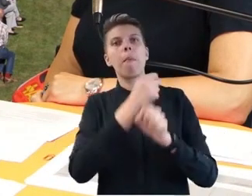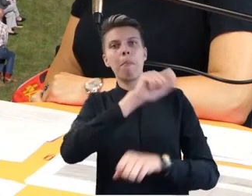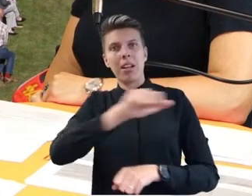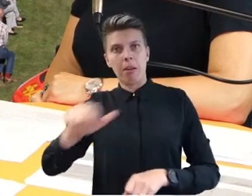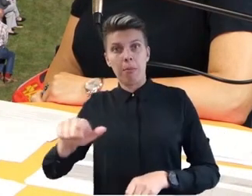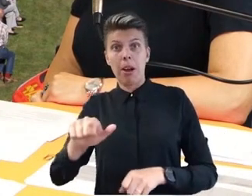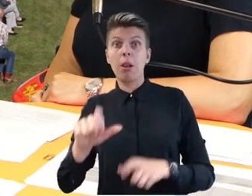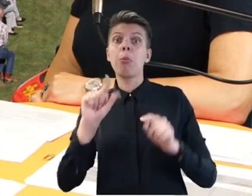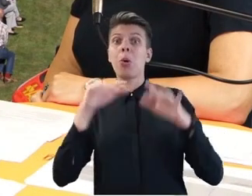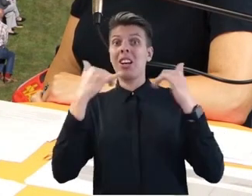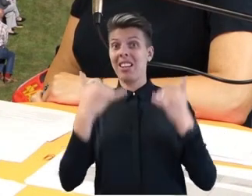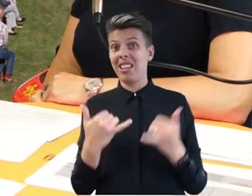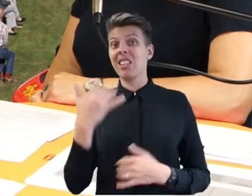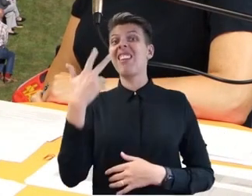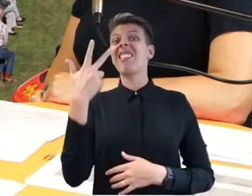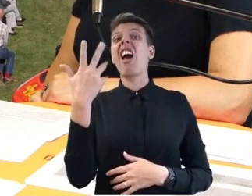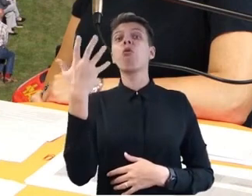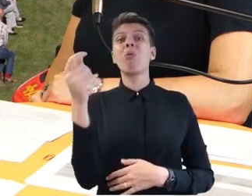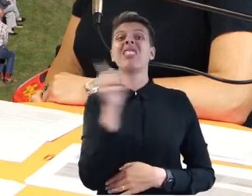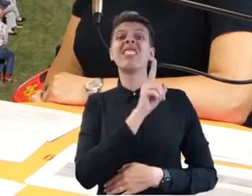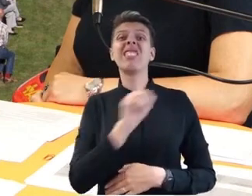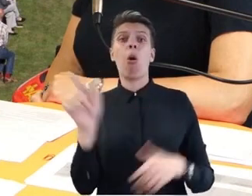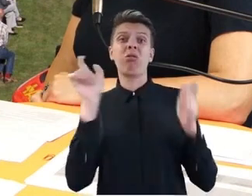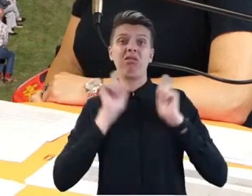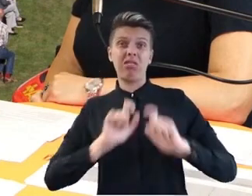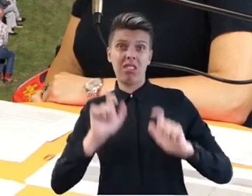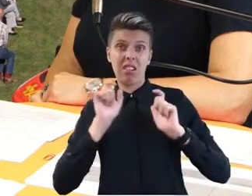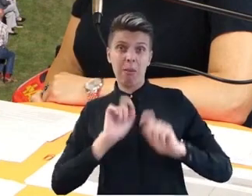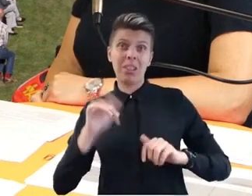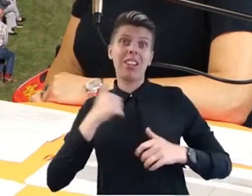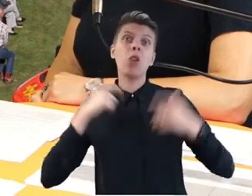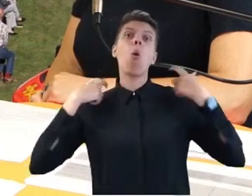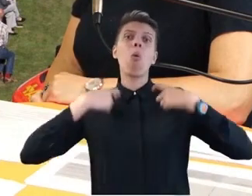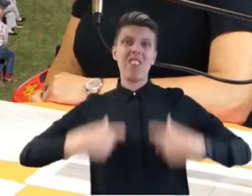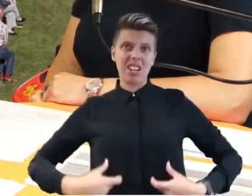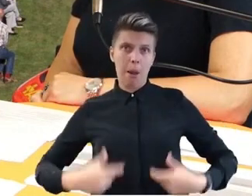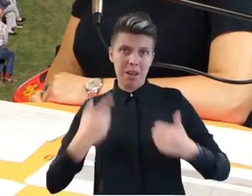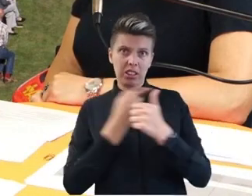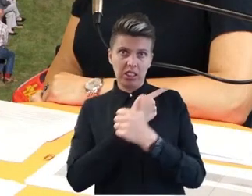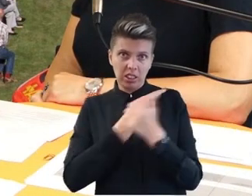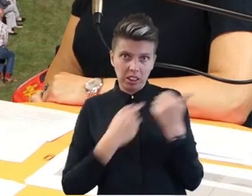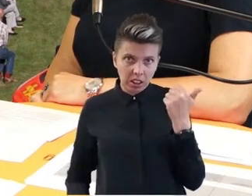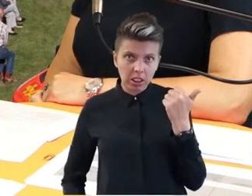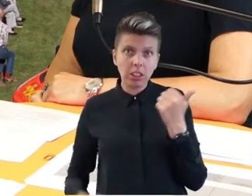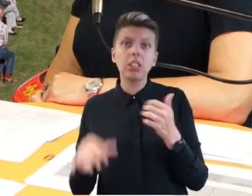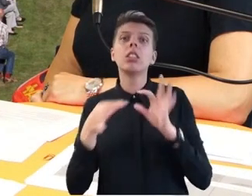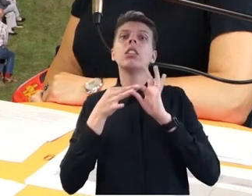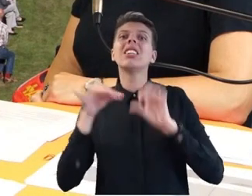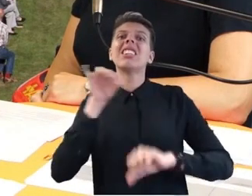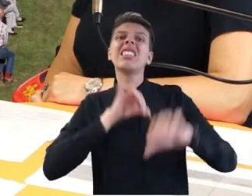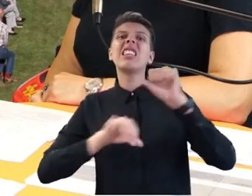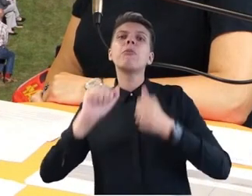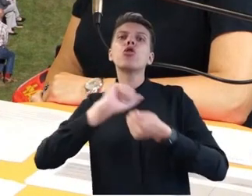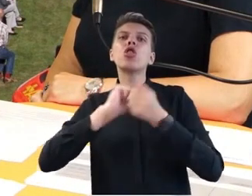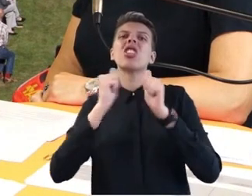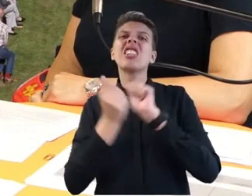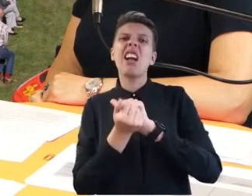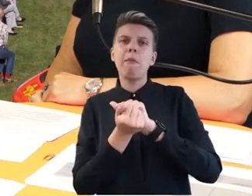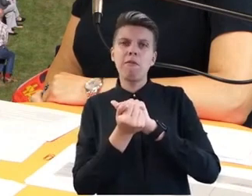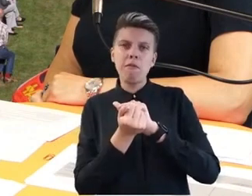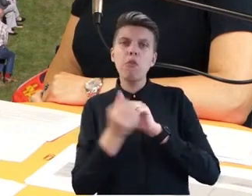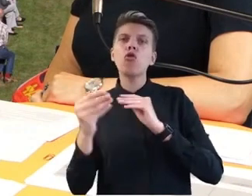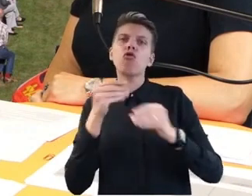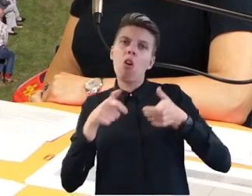über 53.000 setzte bestehend aus einem overcome entgeht der gegen chemische kampfstoffe wirkt ein spritzschutz